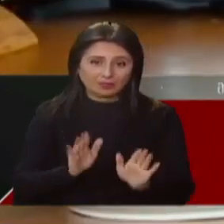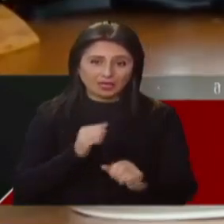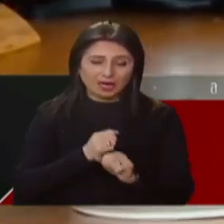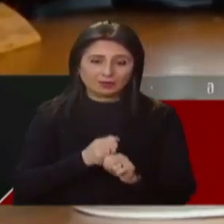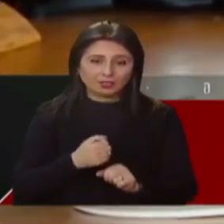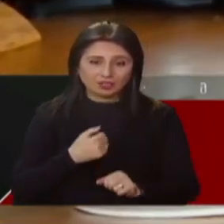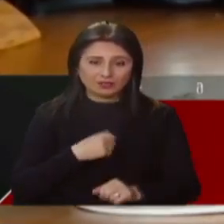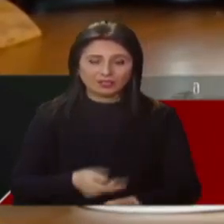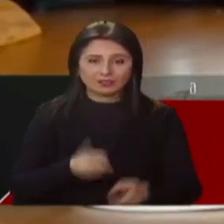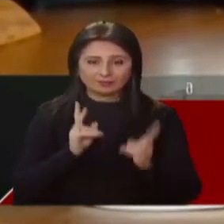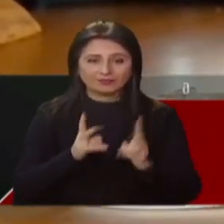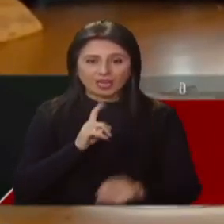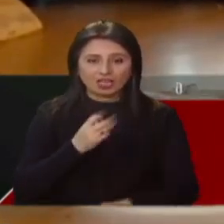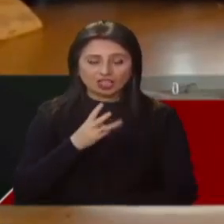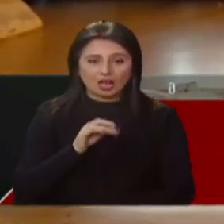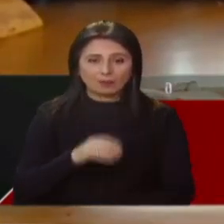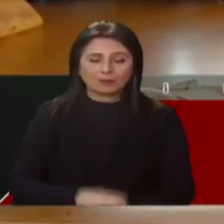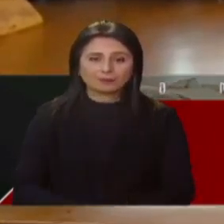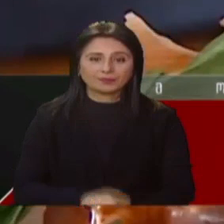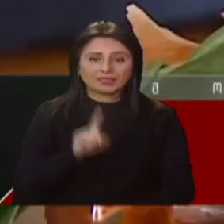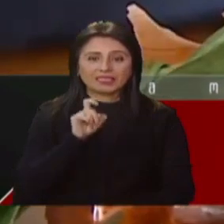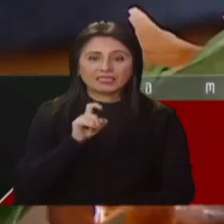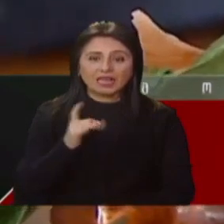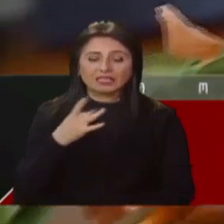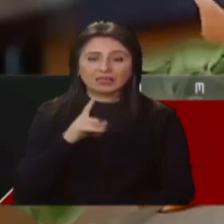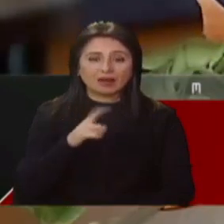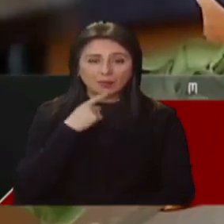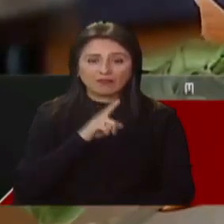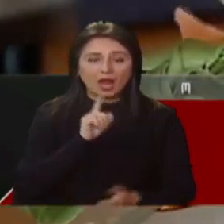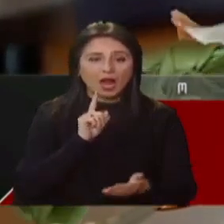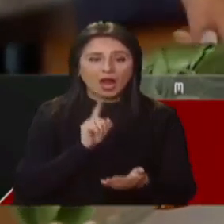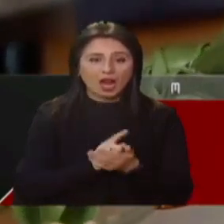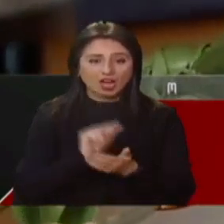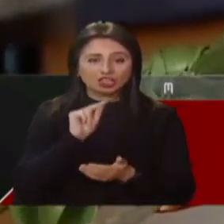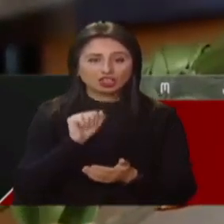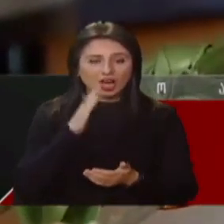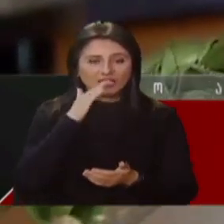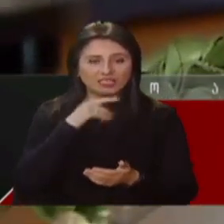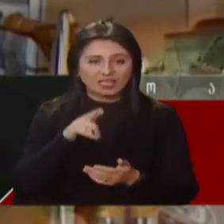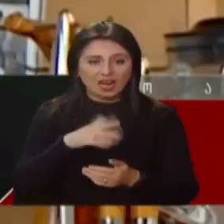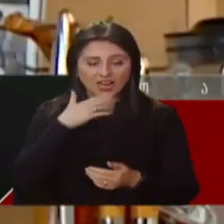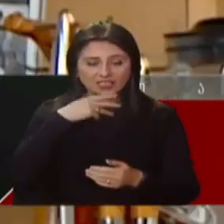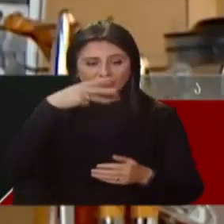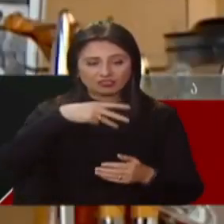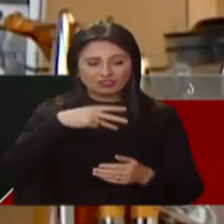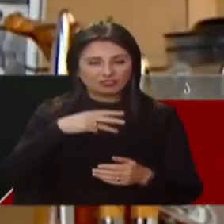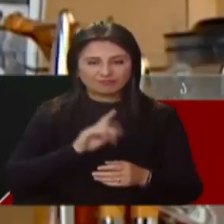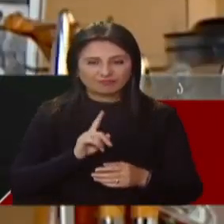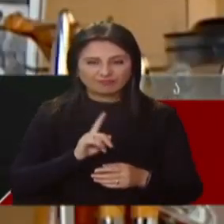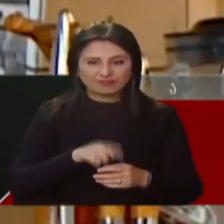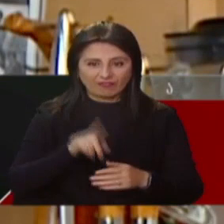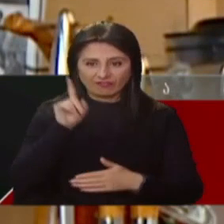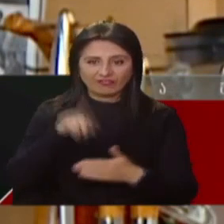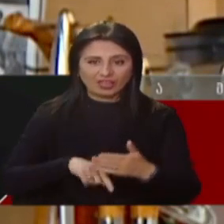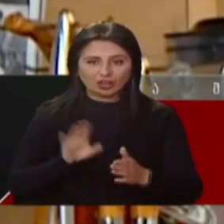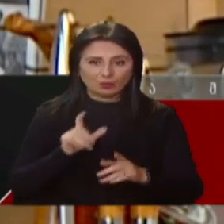გაკეთება ჩვენი ტრადიციული ხაშლამა. როგორც ზაზა იტყვის ხოლმე, აუცილებლად უნდა იყოს ჭისწყალი, რომ გამდინარე წყალში არ გაწითლდესო და